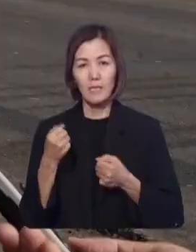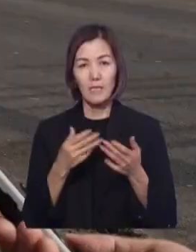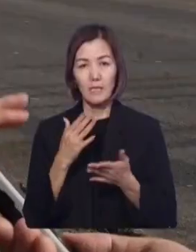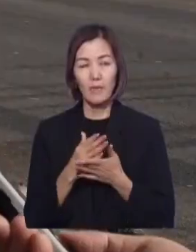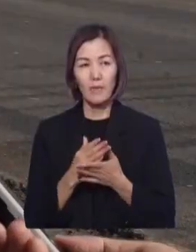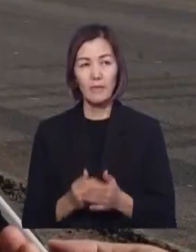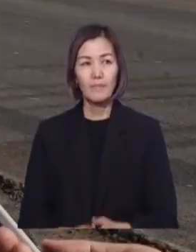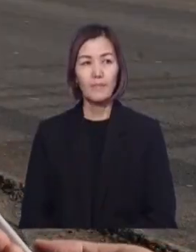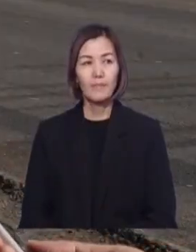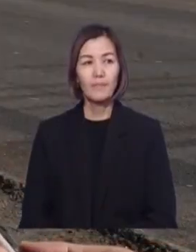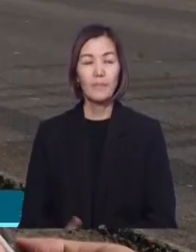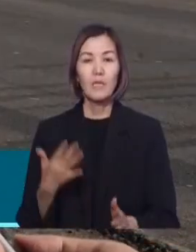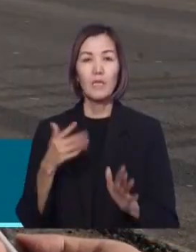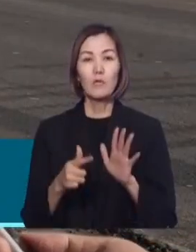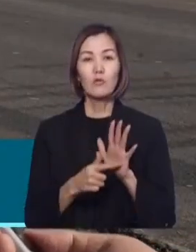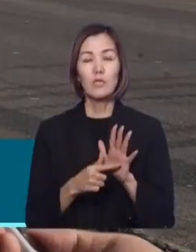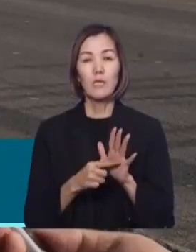жұмылдырылған. Шақырымда